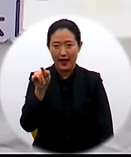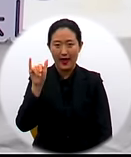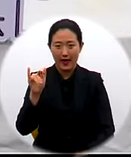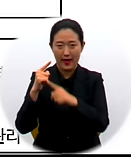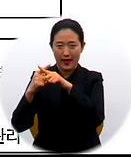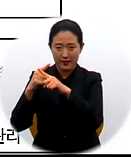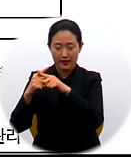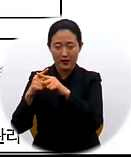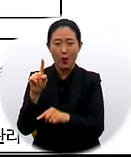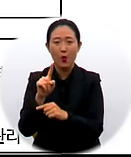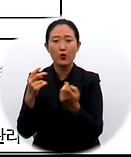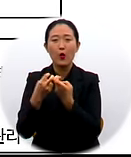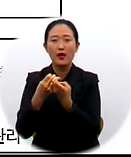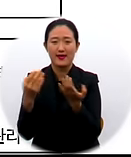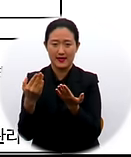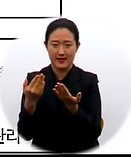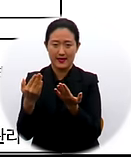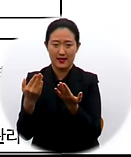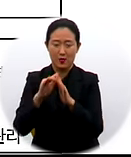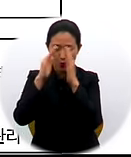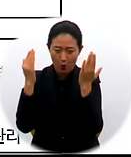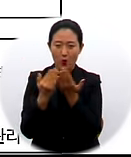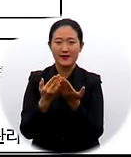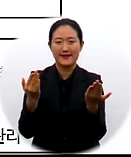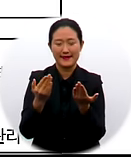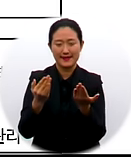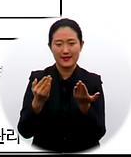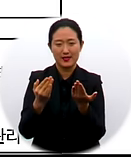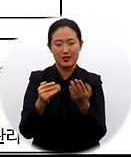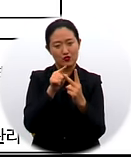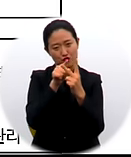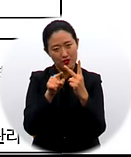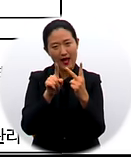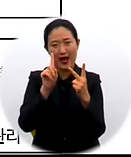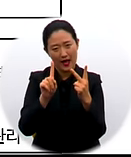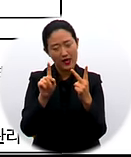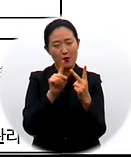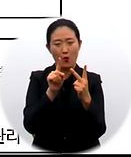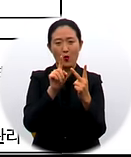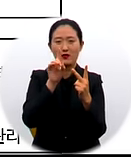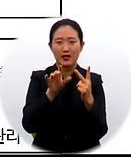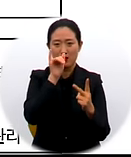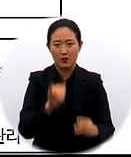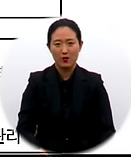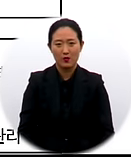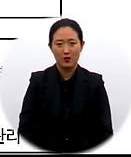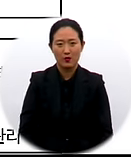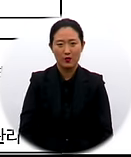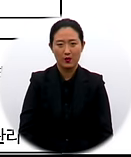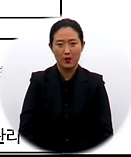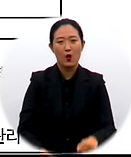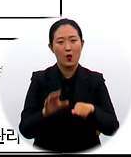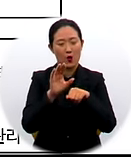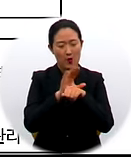어떻게 일하냐? 모든 직무는 둘 중에 하나 혹은 그 어딘가 있습니다. 하나는 멀티플레이어적인 역량을 가지는 경우예요.